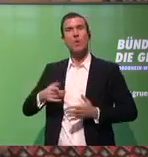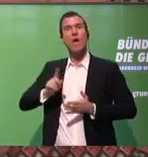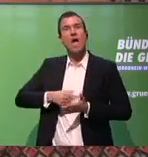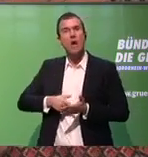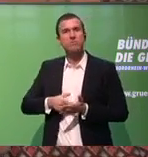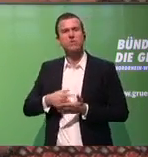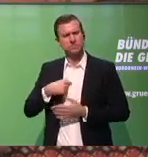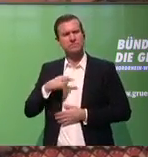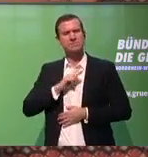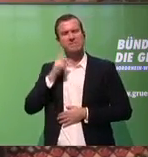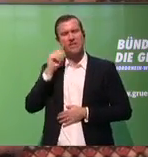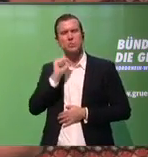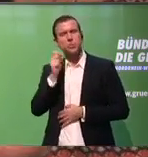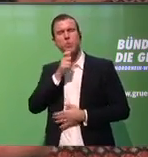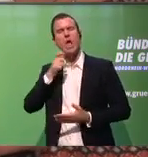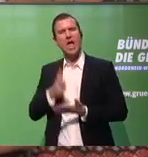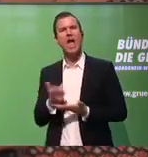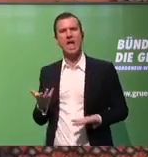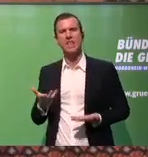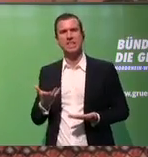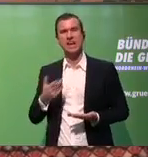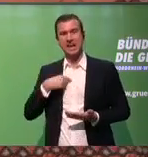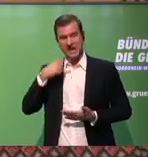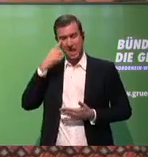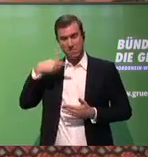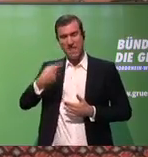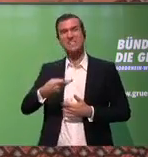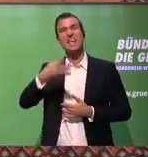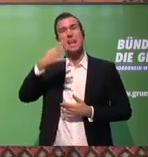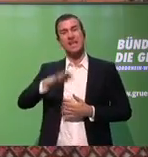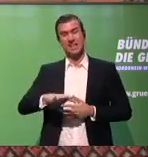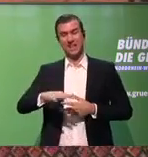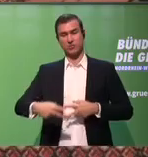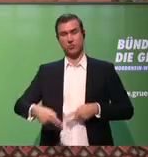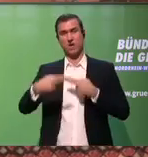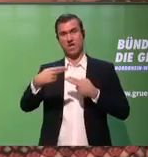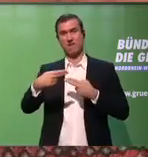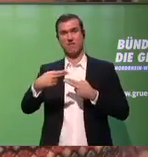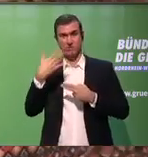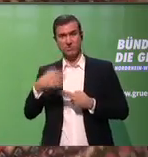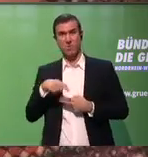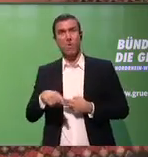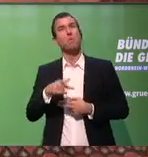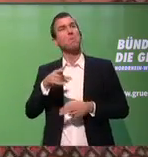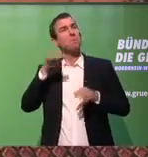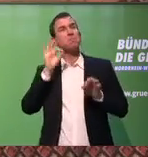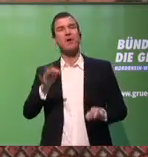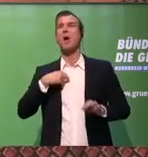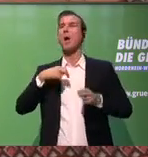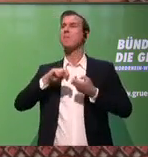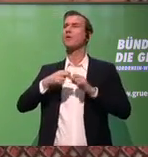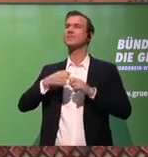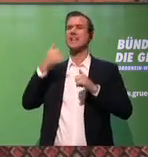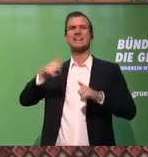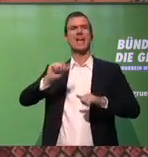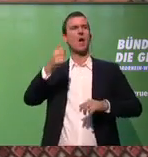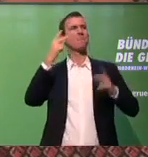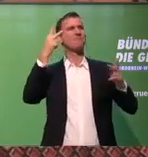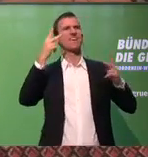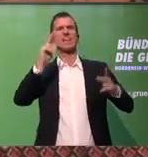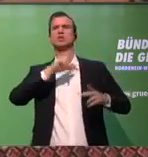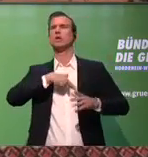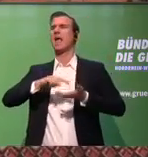sehr bewusst. Und ich glaube nicht, dass die nächste Legislatur eine Legislatur ist, in der wir plötzlich Brüssel zum Dreh- und Angelpunkt